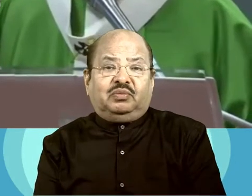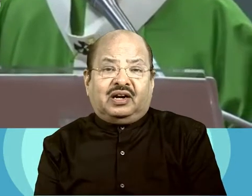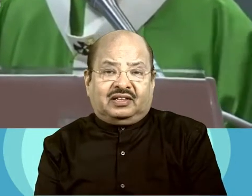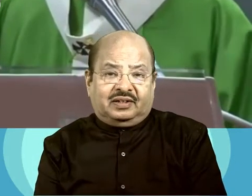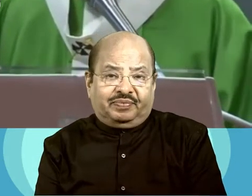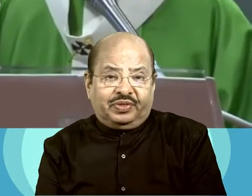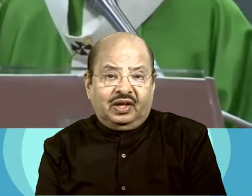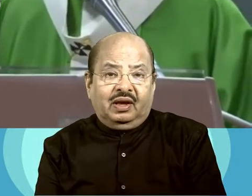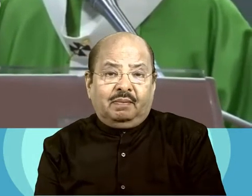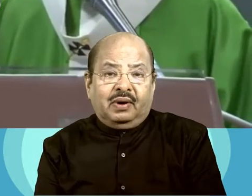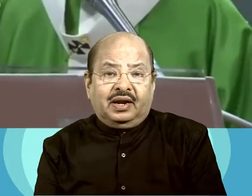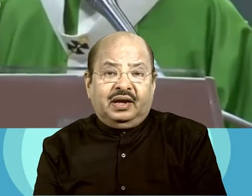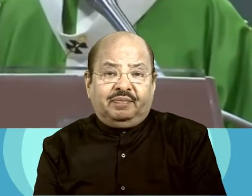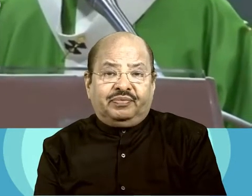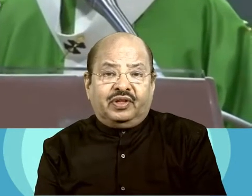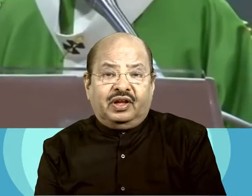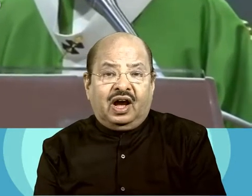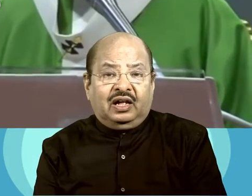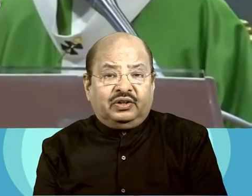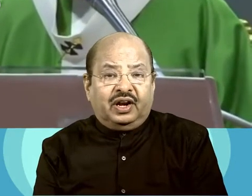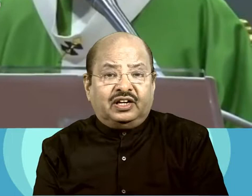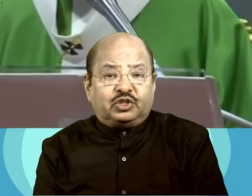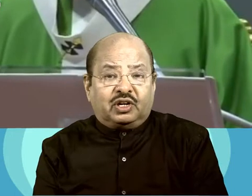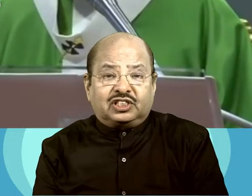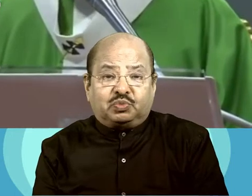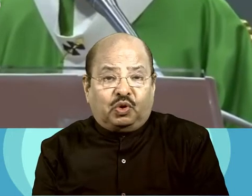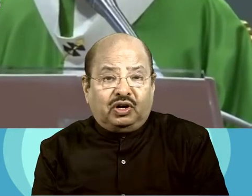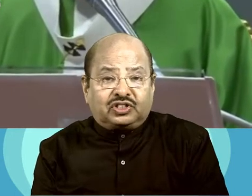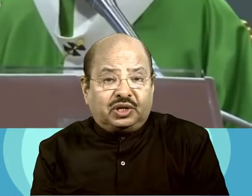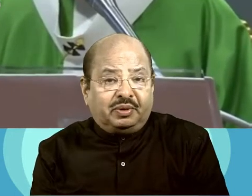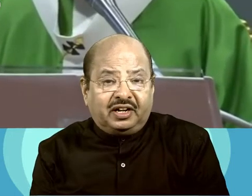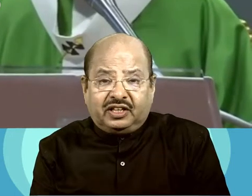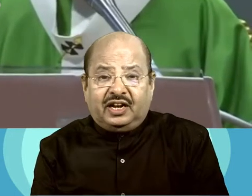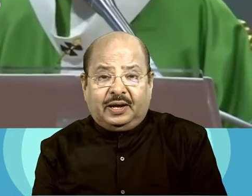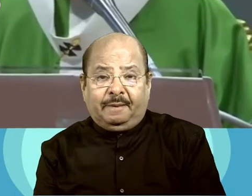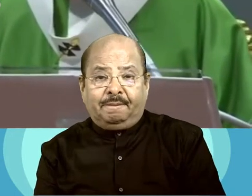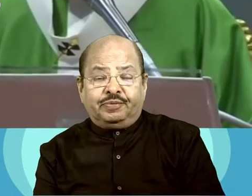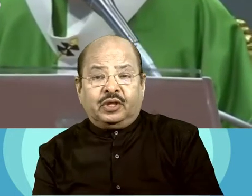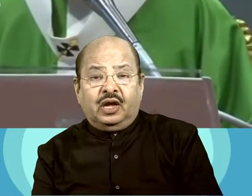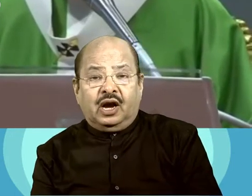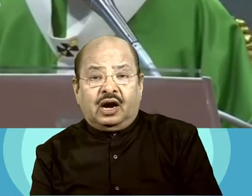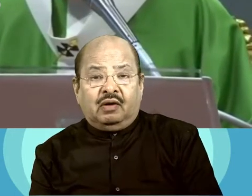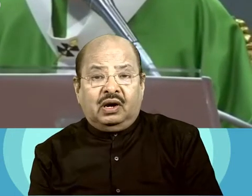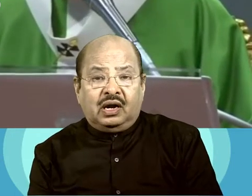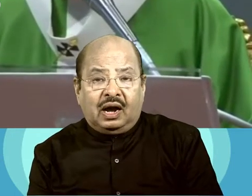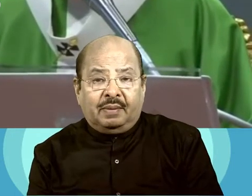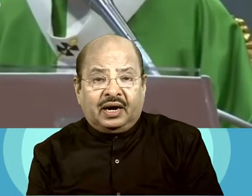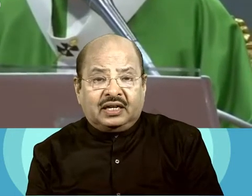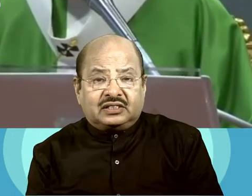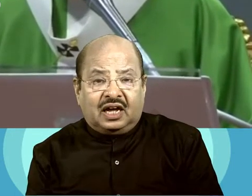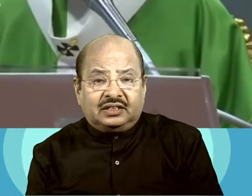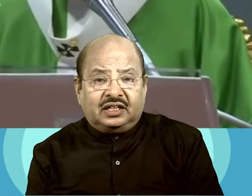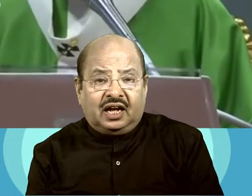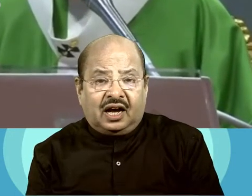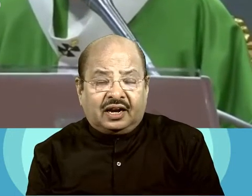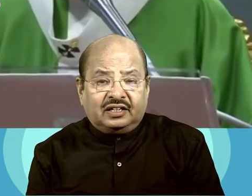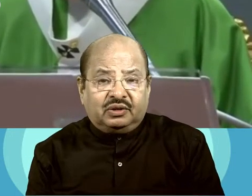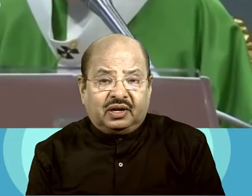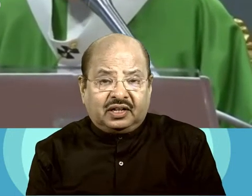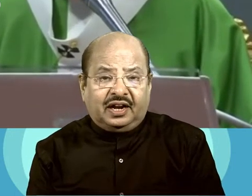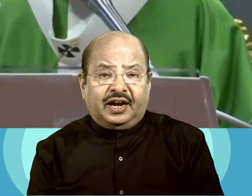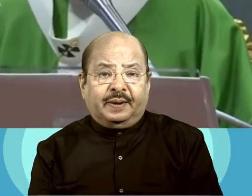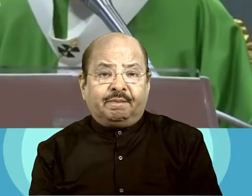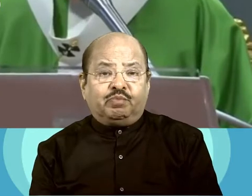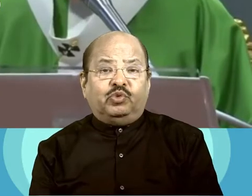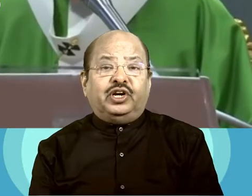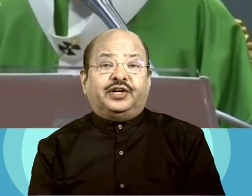തീർച്ചപ്പെടുത്താനാവാത്തത് കൊണ്ടുമാണത്. മറിയം യാതൊരു ഇൻഷുറൻസ് പോളിസിയും എടുത്തില്ല. അവൾ അപകട സാധ്യത